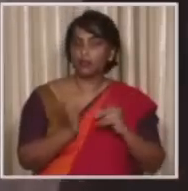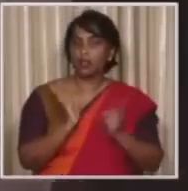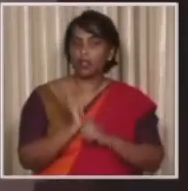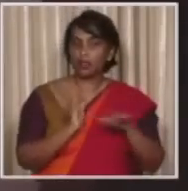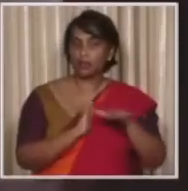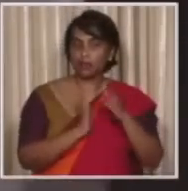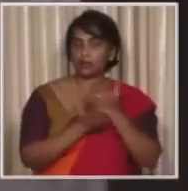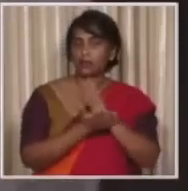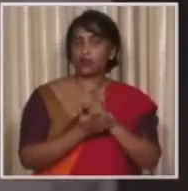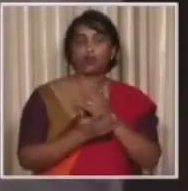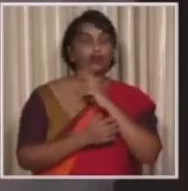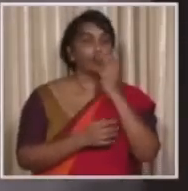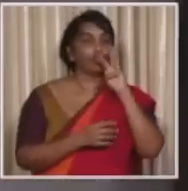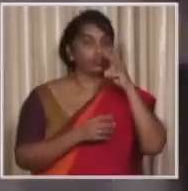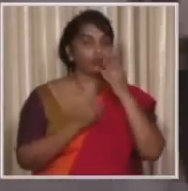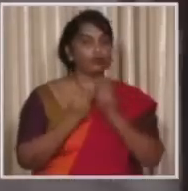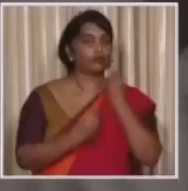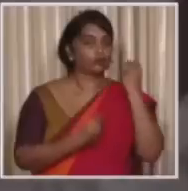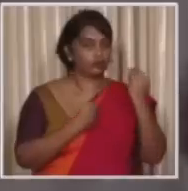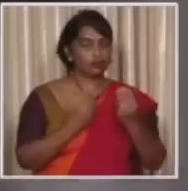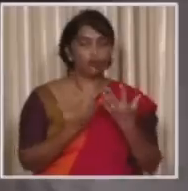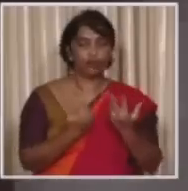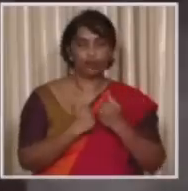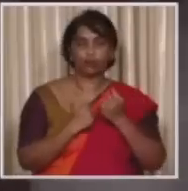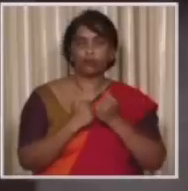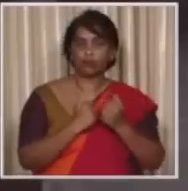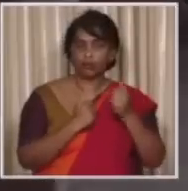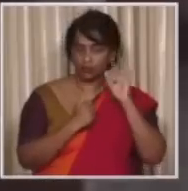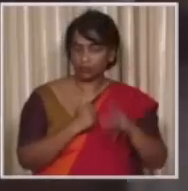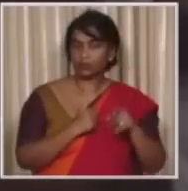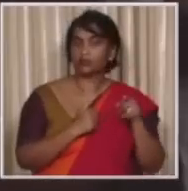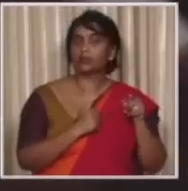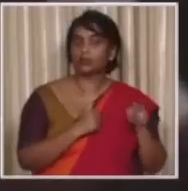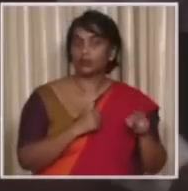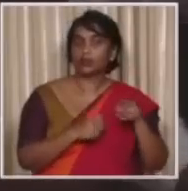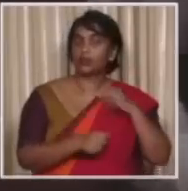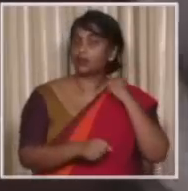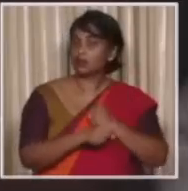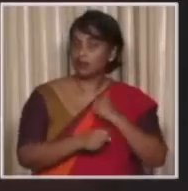ඉඩම් කට්ටි 300ක් දෙන්න අවශ්‍යතාවයේ